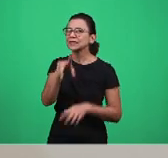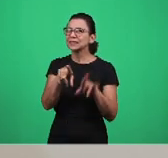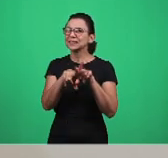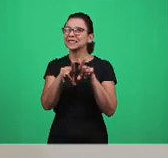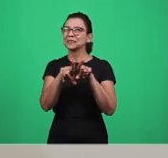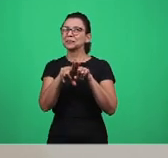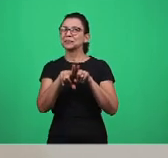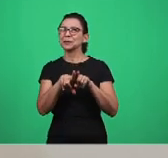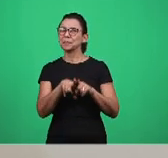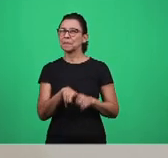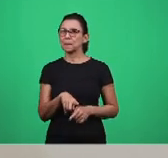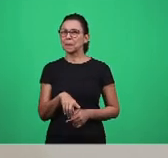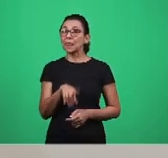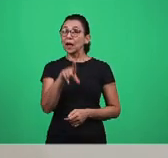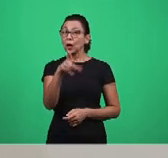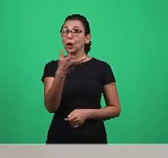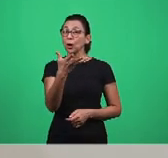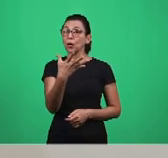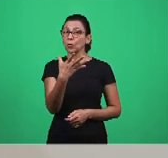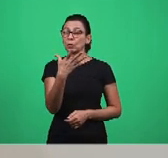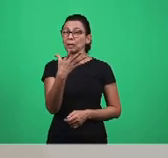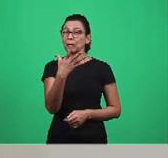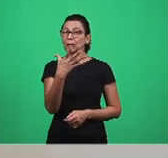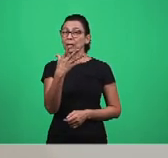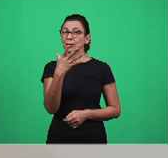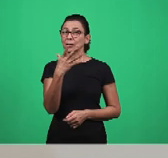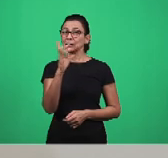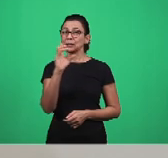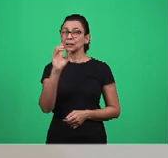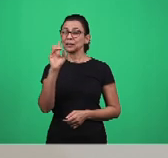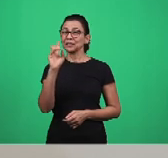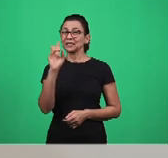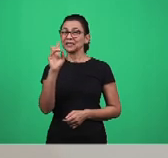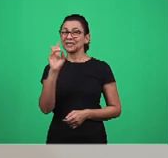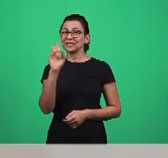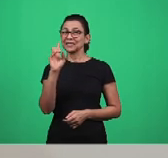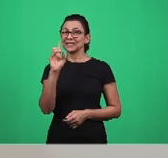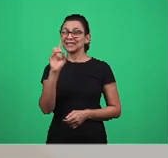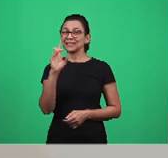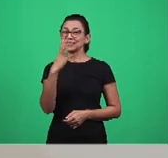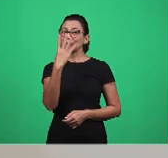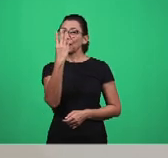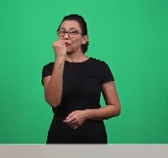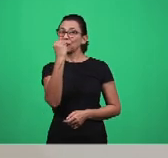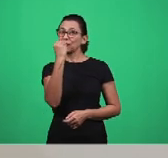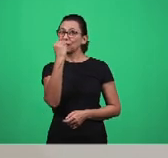fois, maintenant, et toi qui vas parler le nom de celui